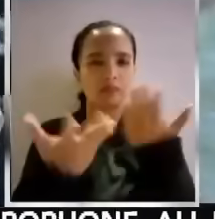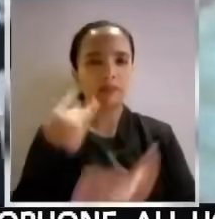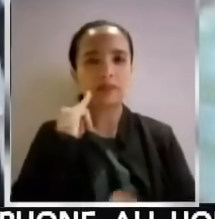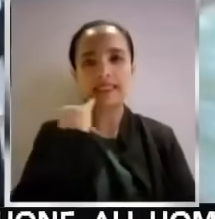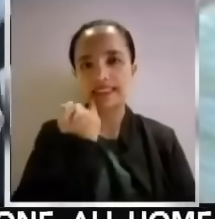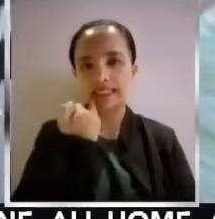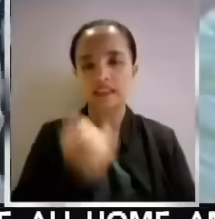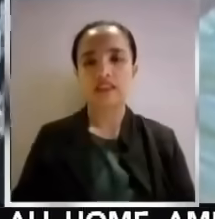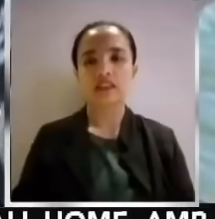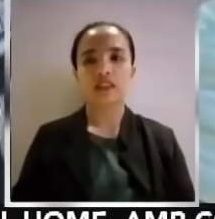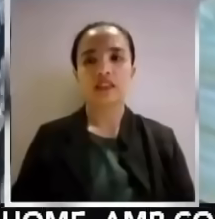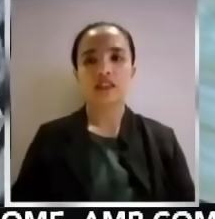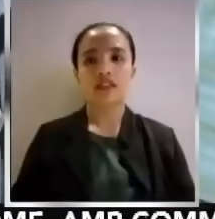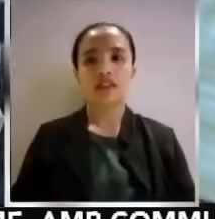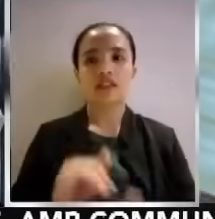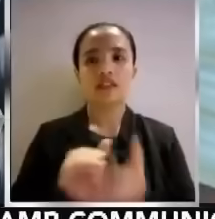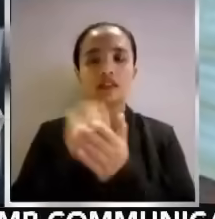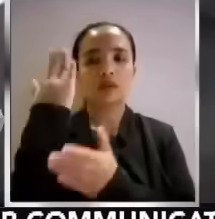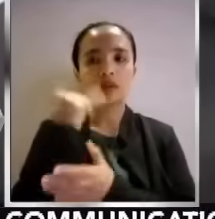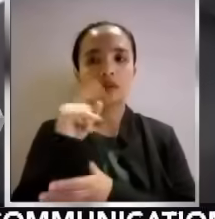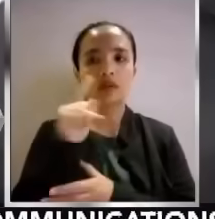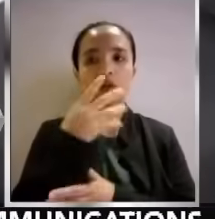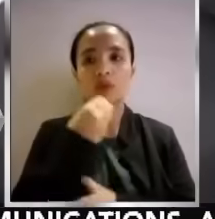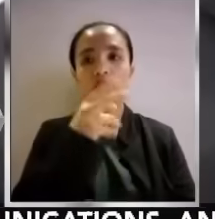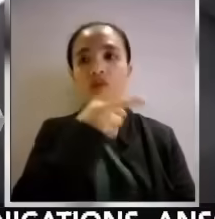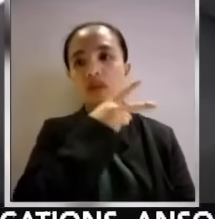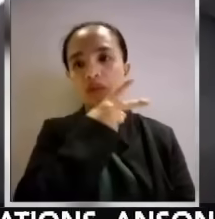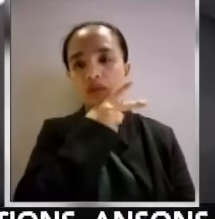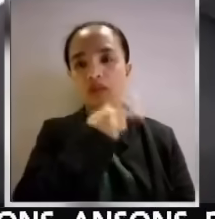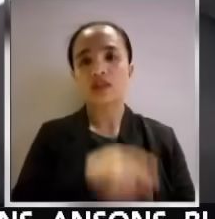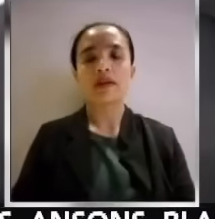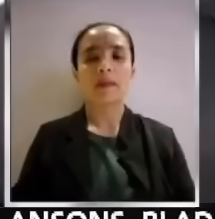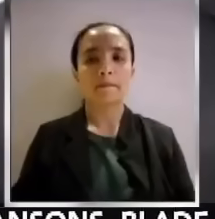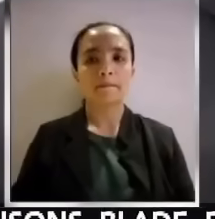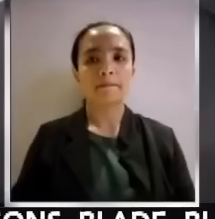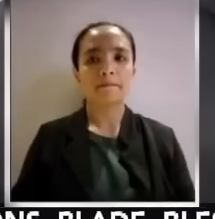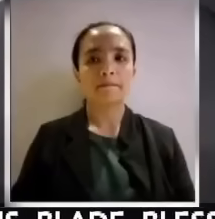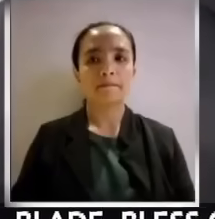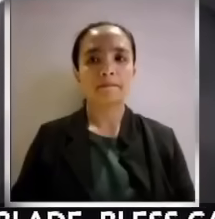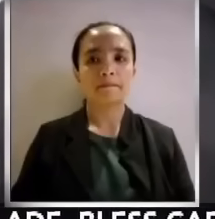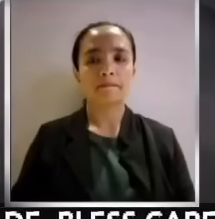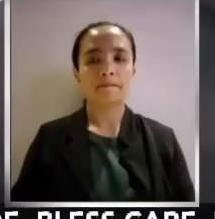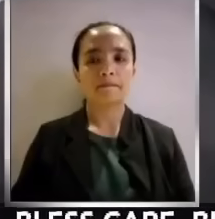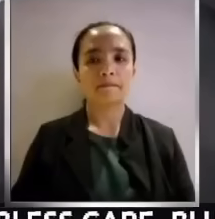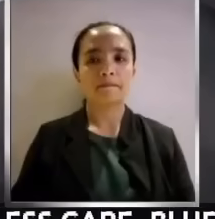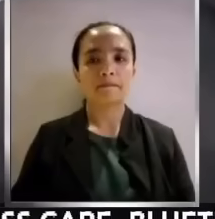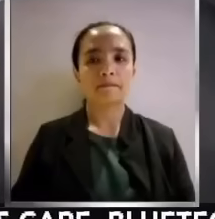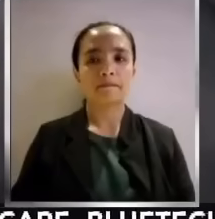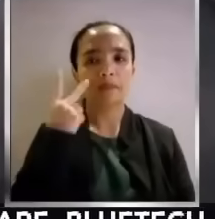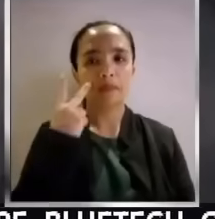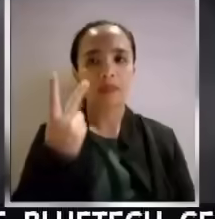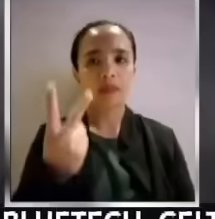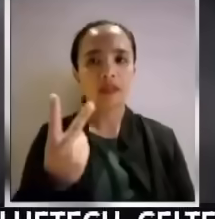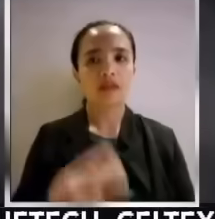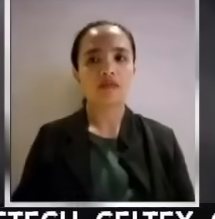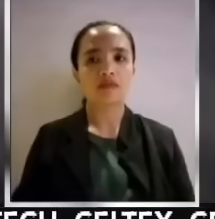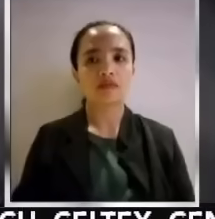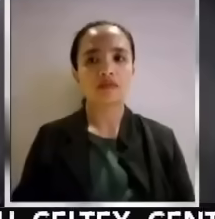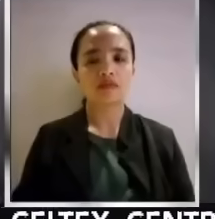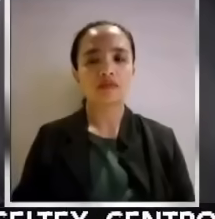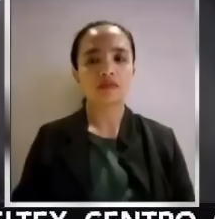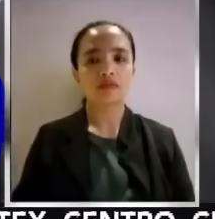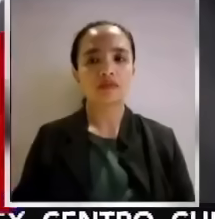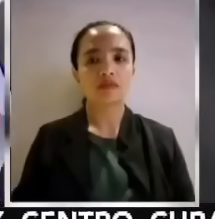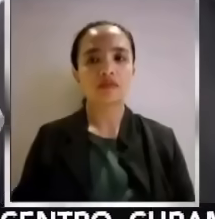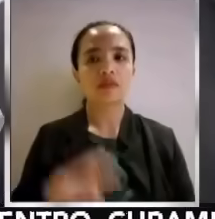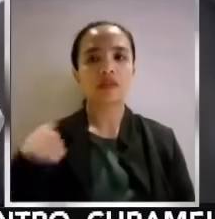Kenyan national na suspect kay Margaret. Nagkaroon ng parang inggitan. So una, hiniwalay ng